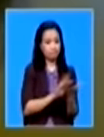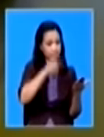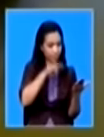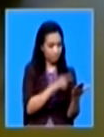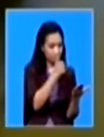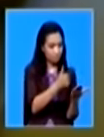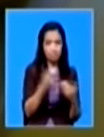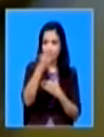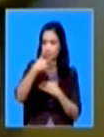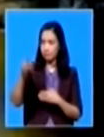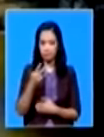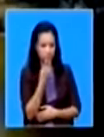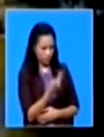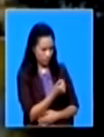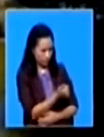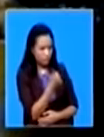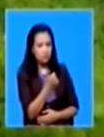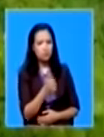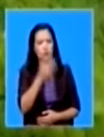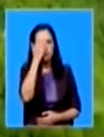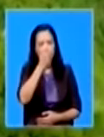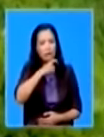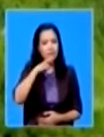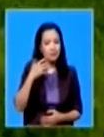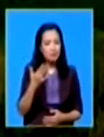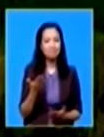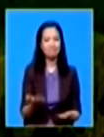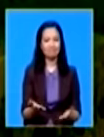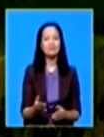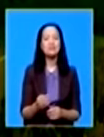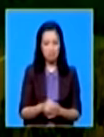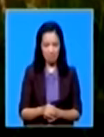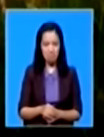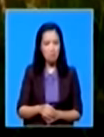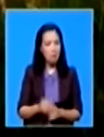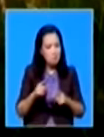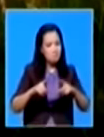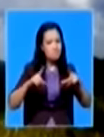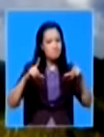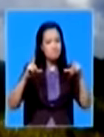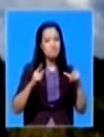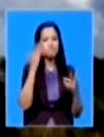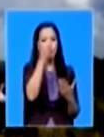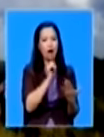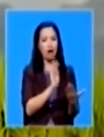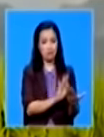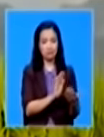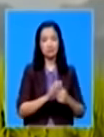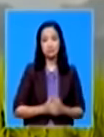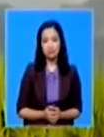ขาเห็นความสวยงามงดงามความไม่แห้งแล้งนะผมว่านั่นคือภาพลักษณ์อันที่หนึ่งอันที่สองก็คือในเรื่องของ